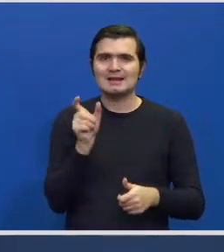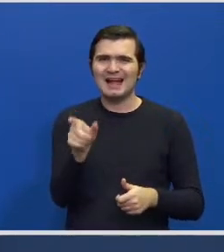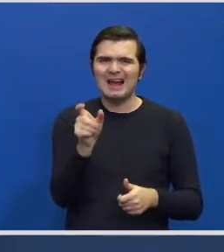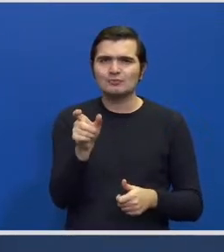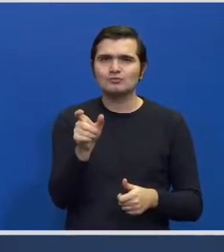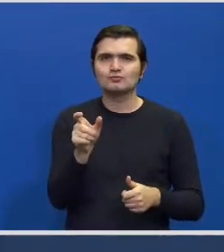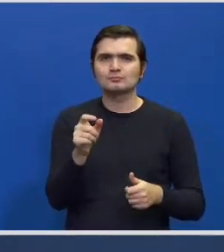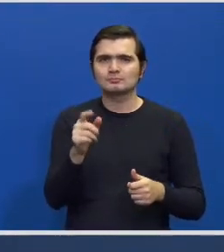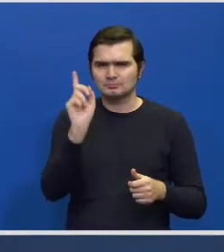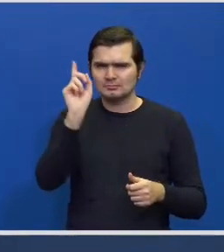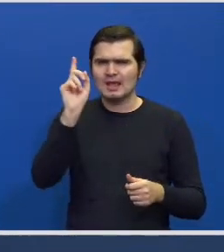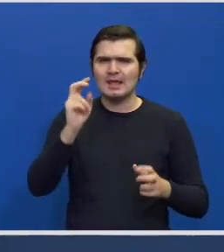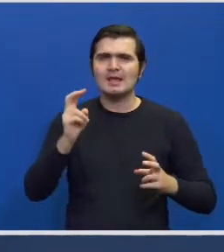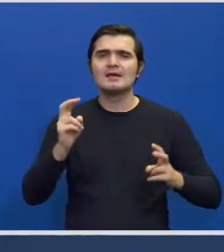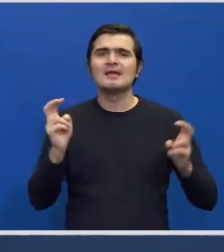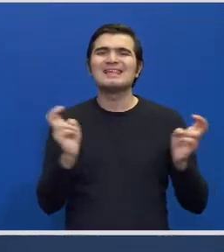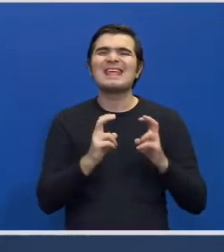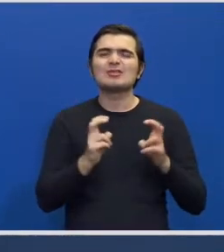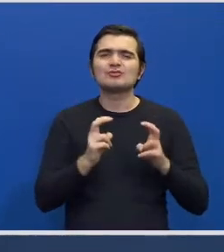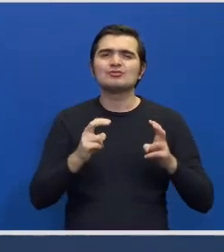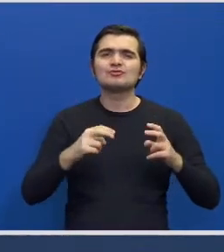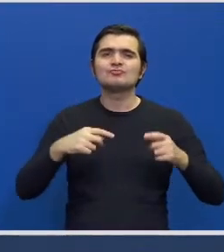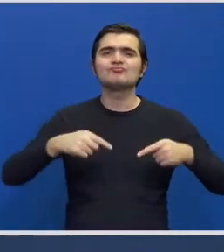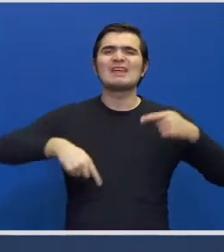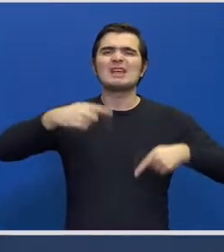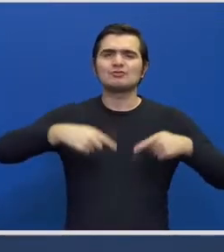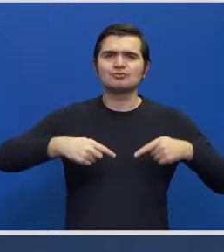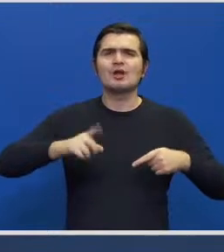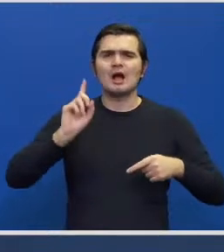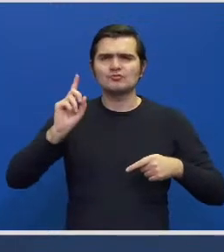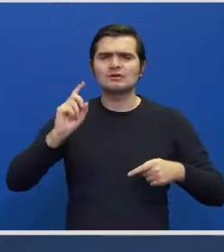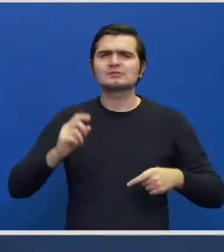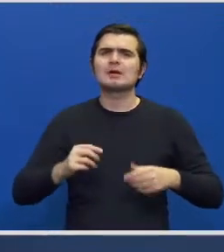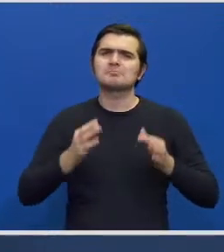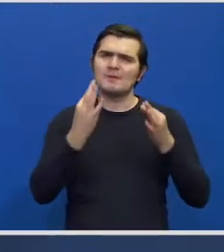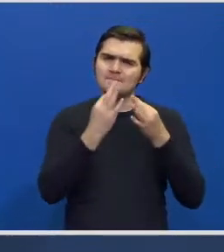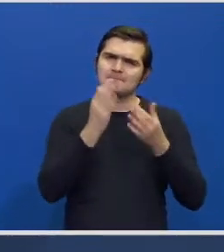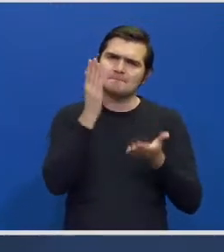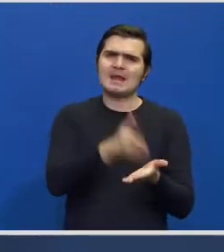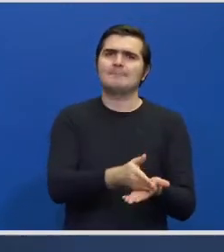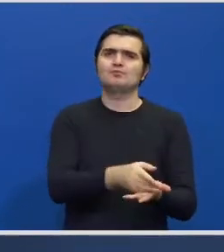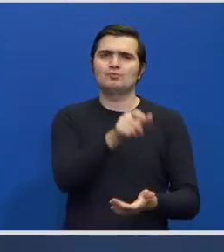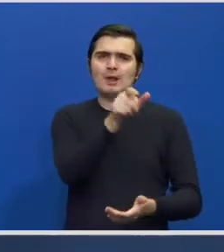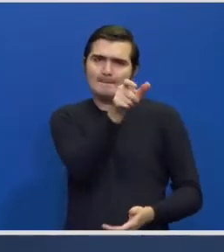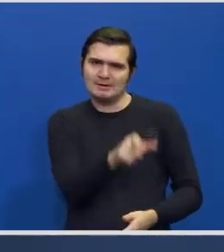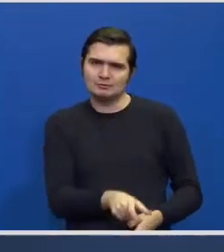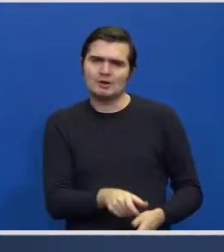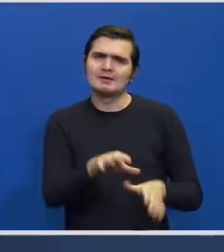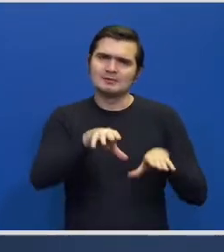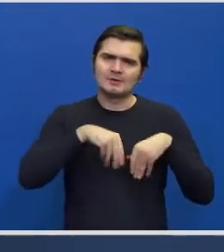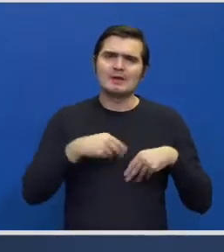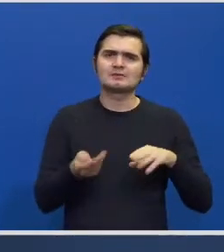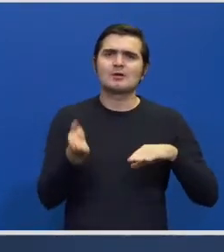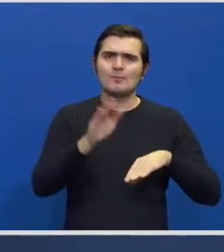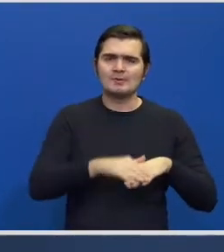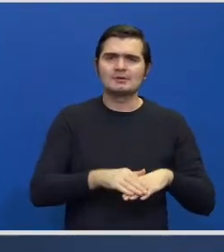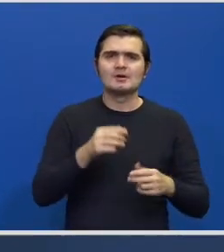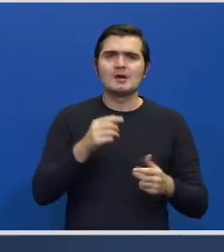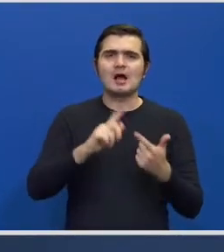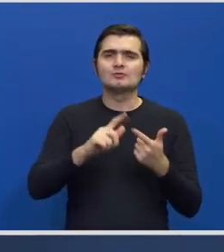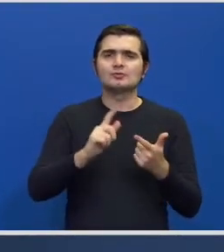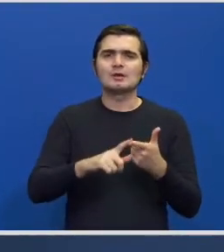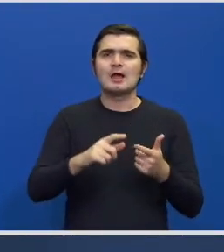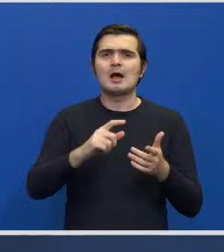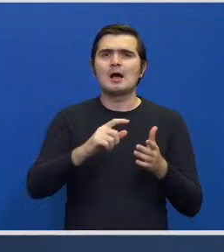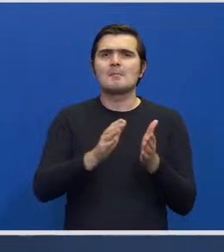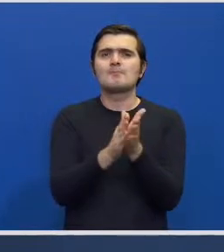documente. Cardul de energie, care dă dreptul beneficiarului la compensarea prețului